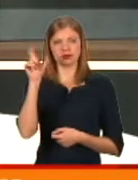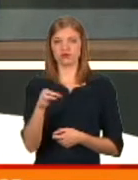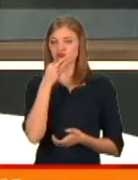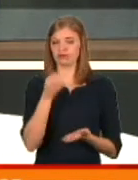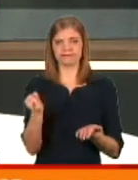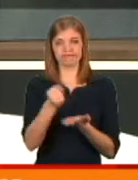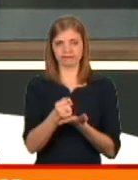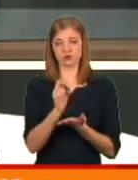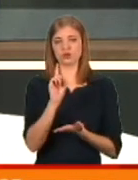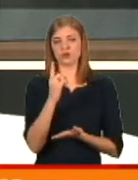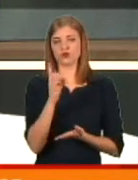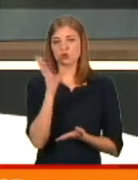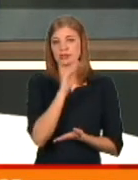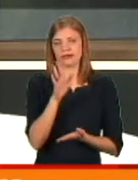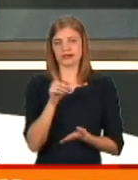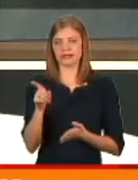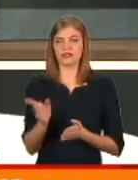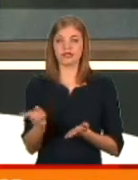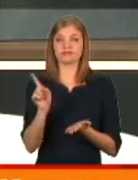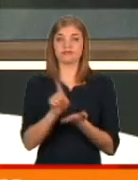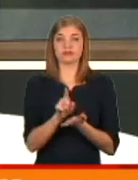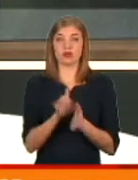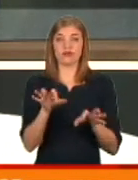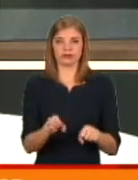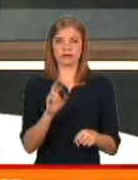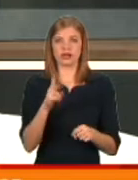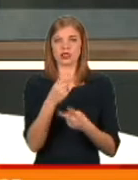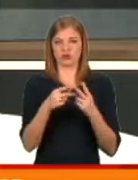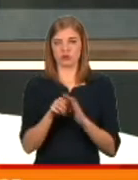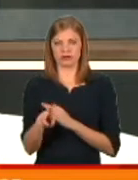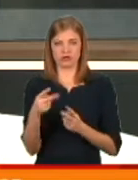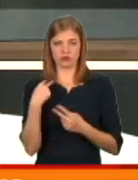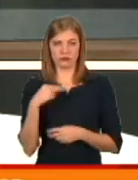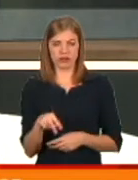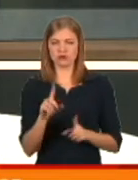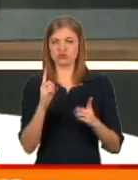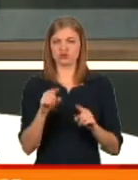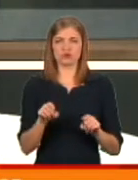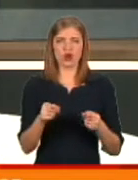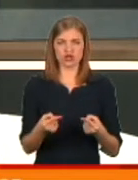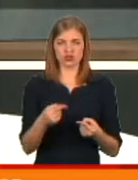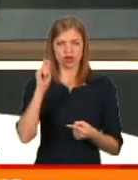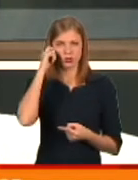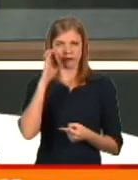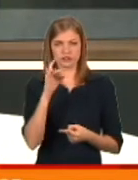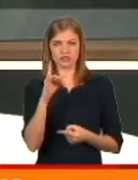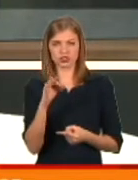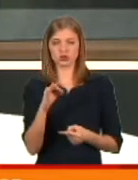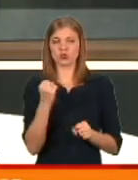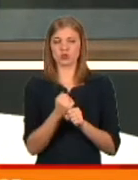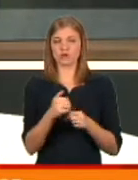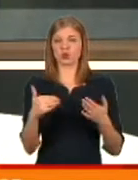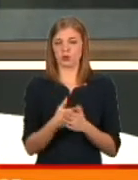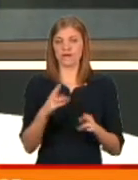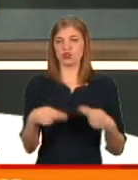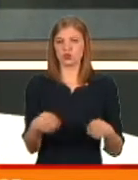не представляли, бо не встиг він заступити на посаду, як і СІЗО втік ув'язнений. Чому арештанти Лук'янівського СІЗО скоюють